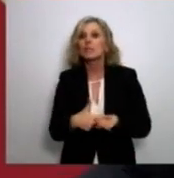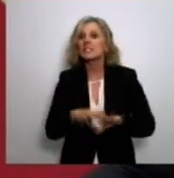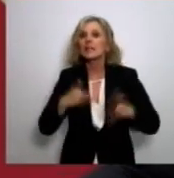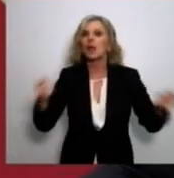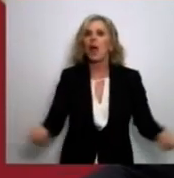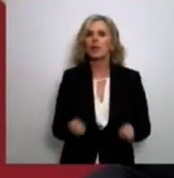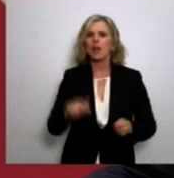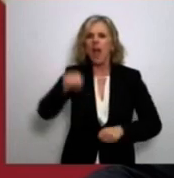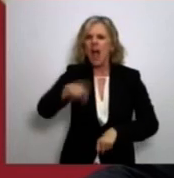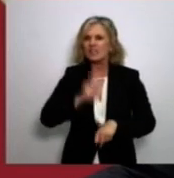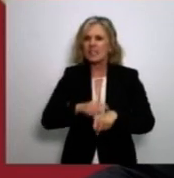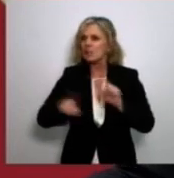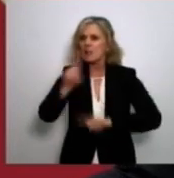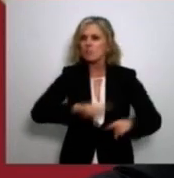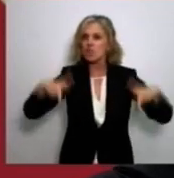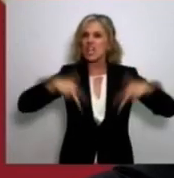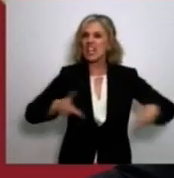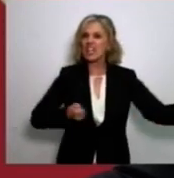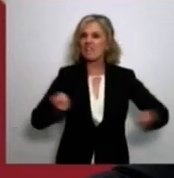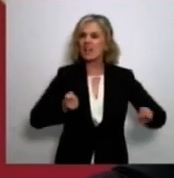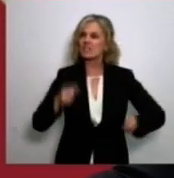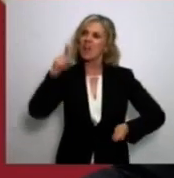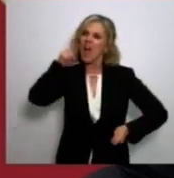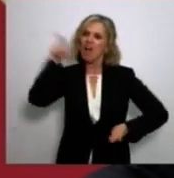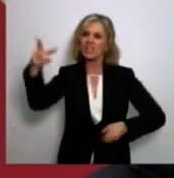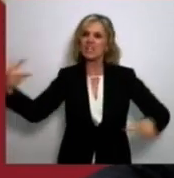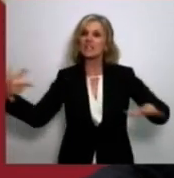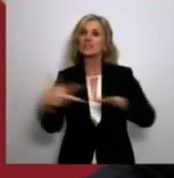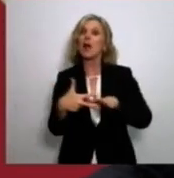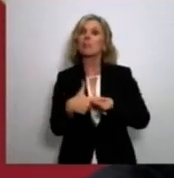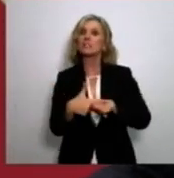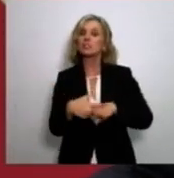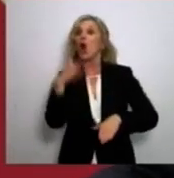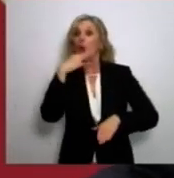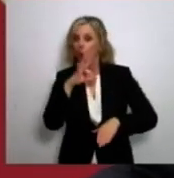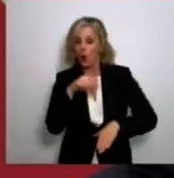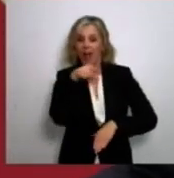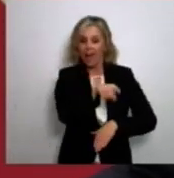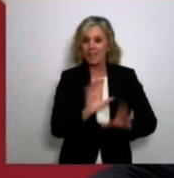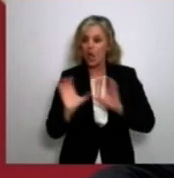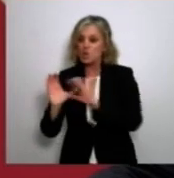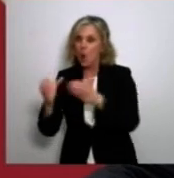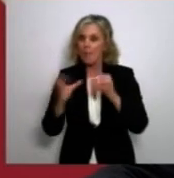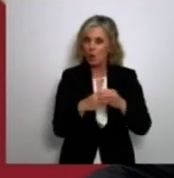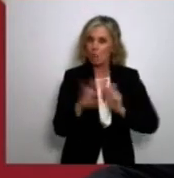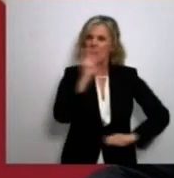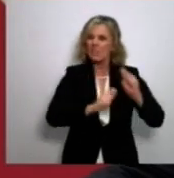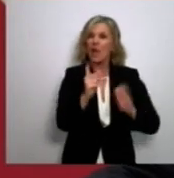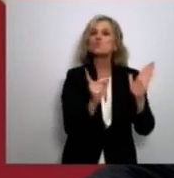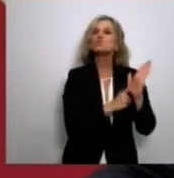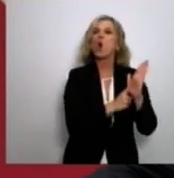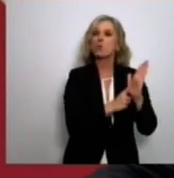Κυβερνάνε οι τράπεζες. Γιατί? Γιατί νομοθετούν τα κόμματα τα οποία χρωστάνε στις τράπεζες. Τα κόμματα αυτά